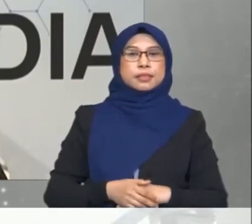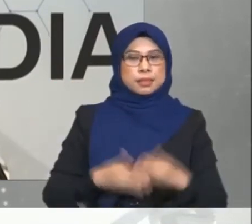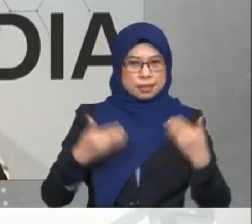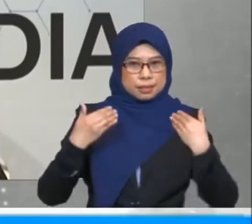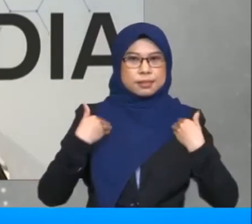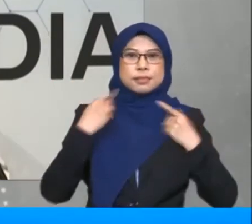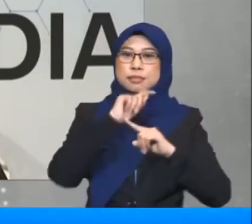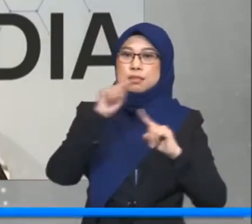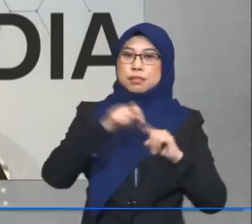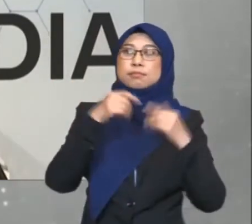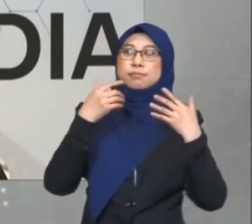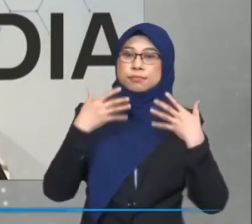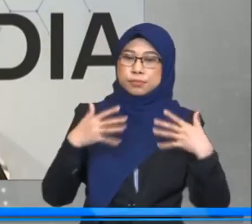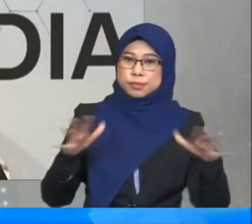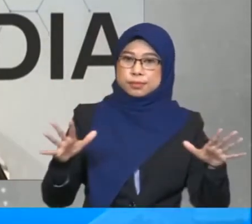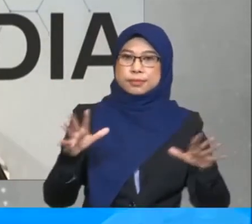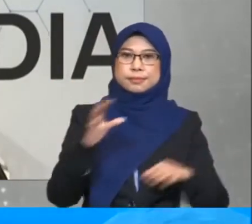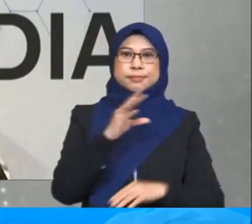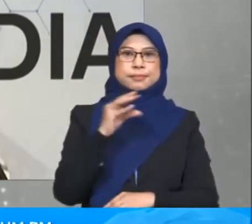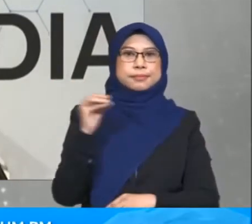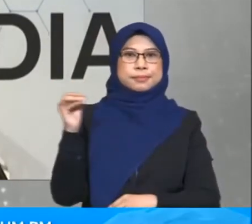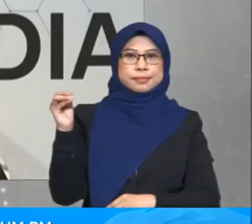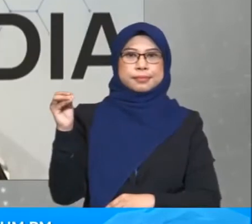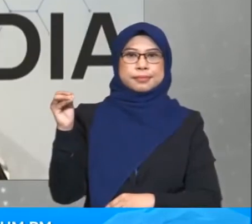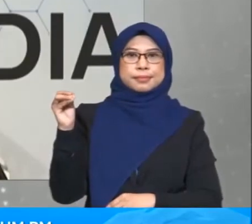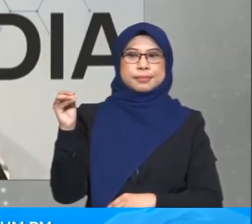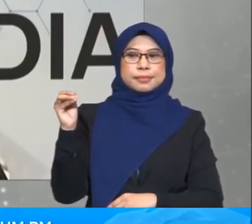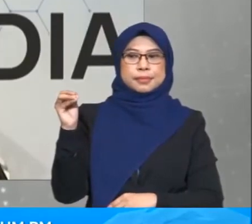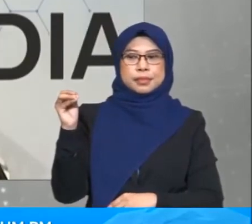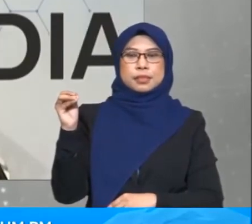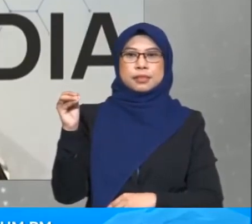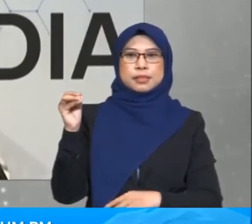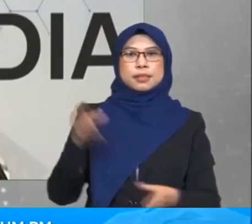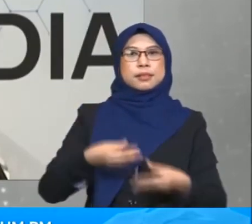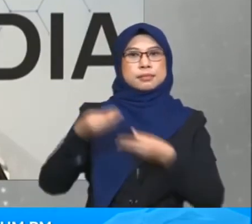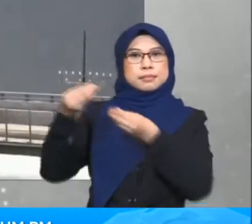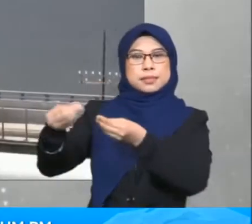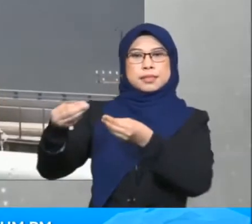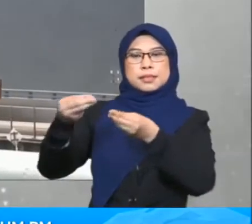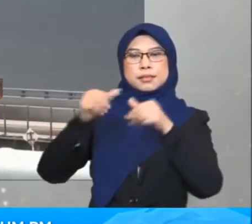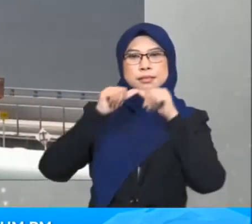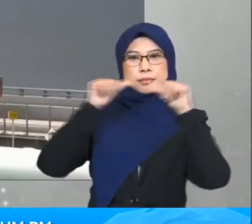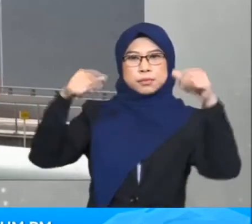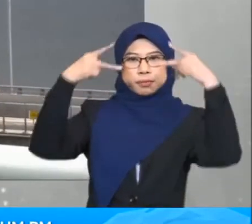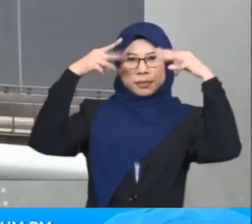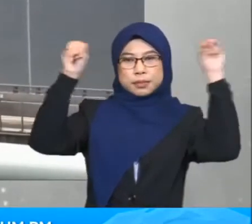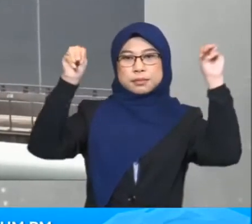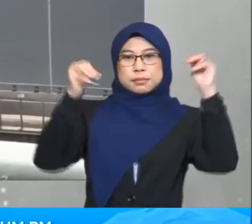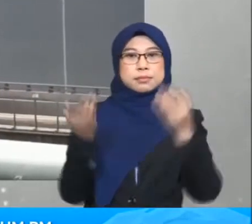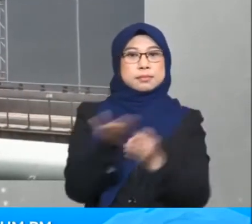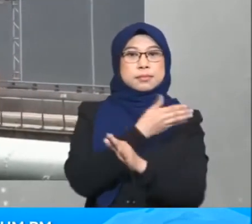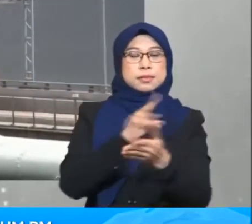date and we will leave it to the Prime Minister to announce. Media